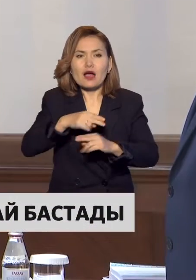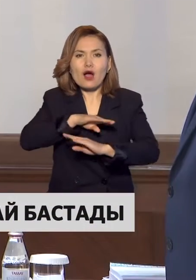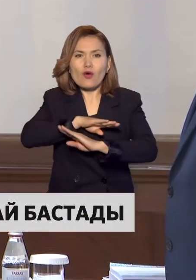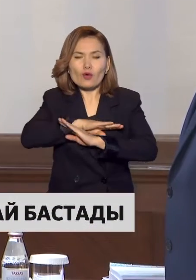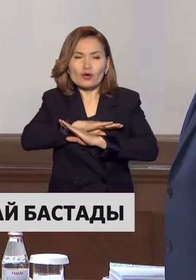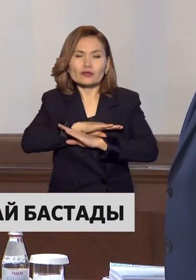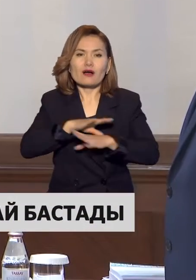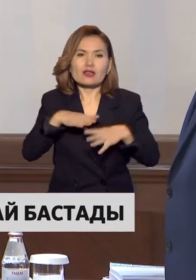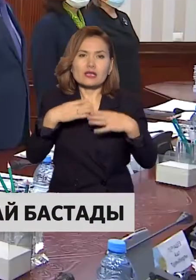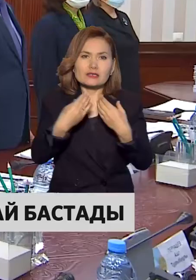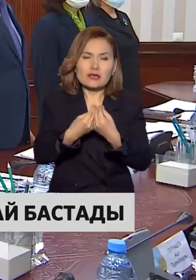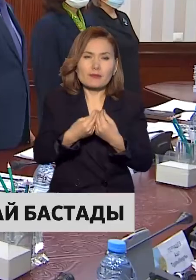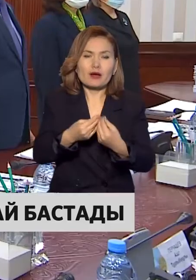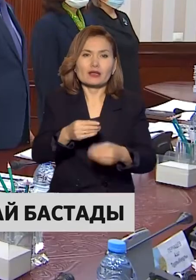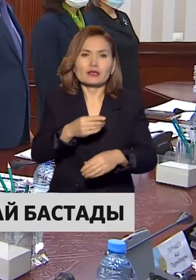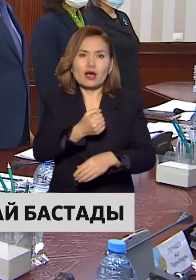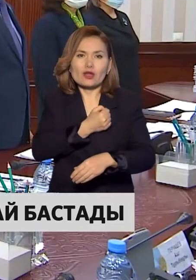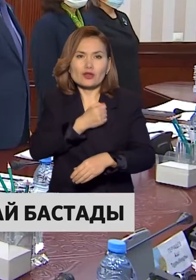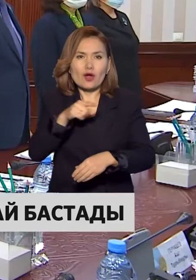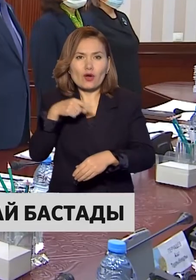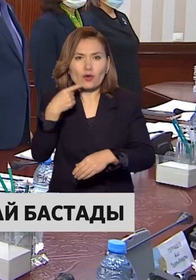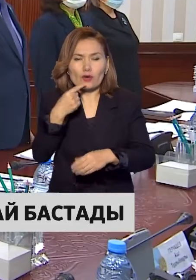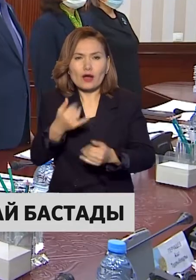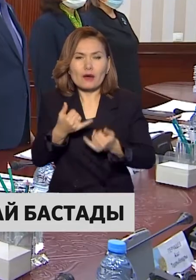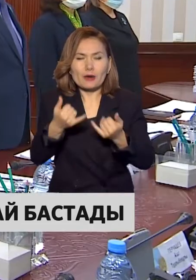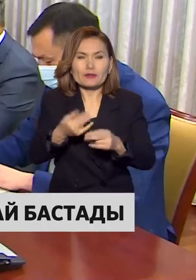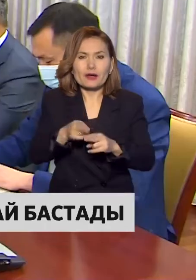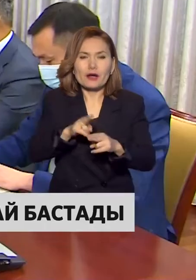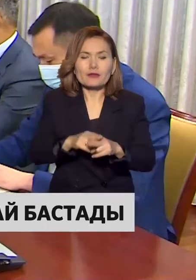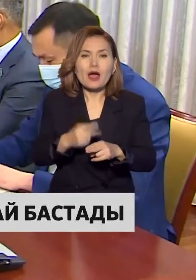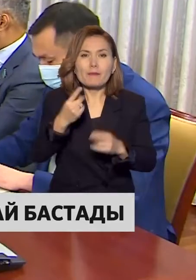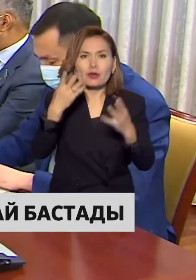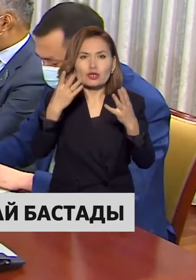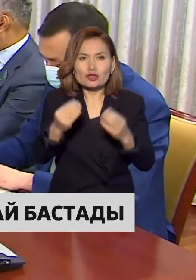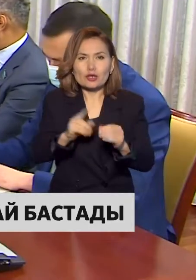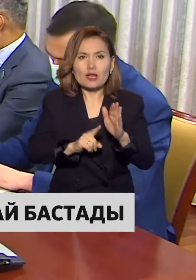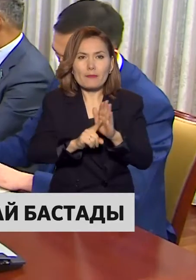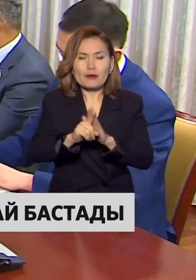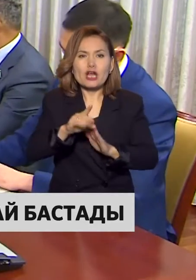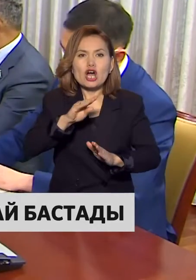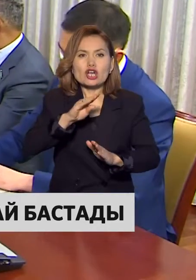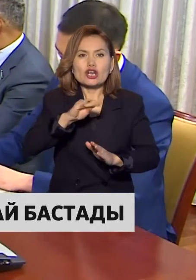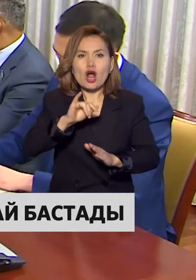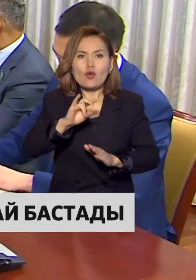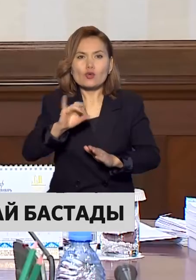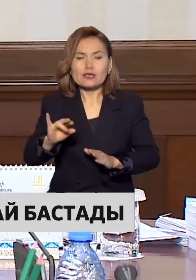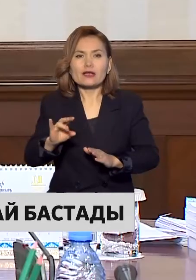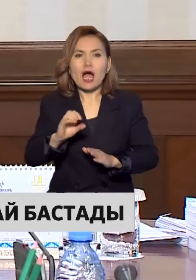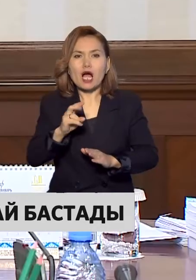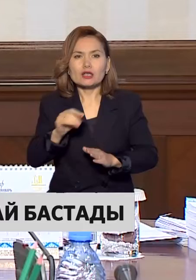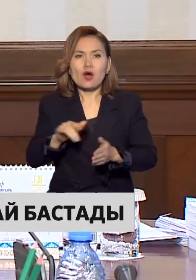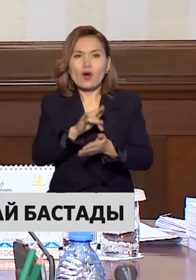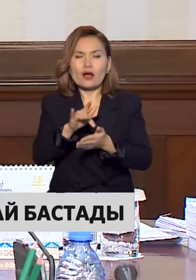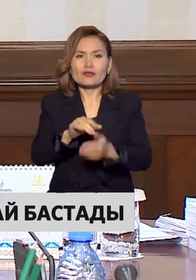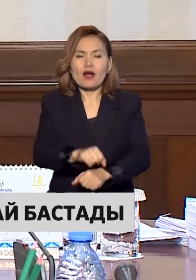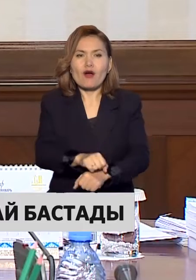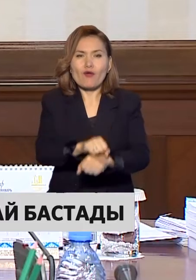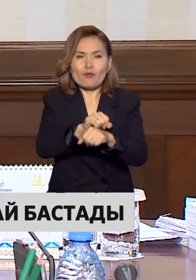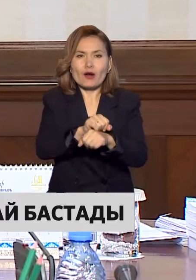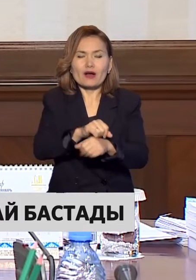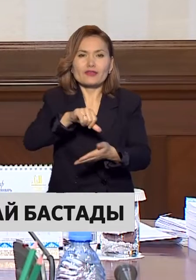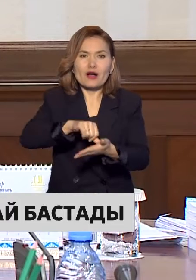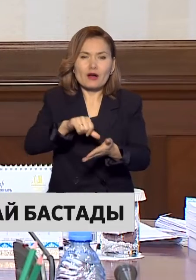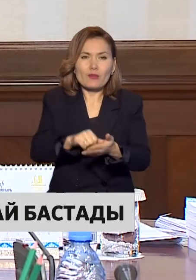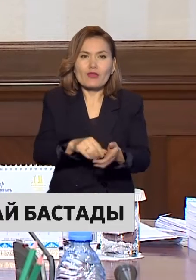туыстарына көңіл айтты. Нұрлан Нығматулин мәжіліс депутаттарының бірінші күнінен бастап Жаңаөзен мен Ақтауда басталған бейбіт шеруде оқиға